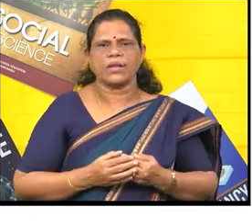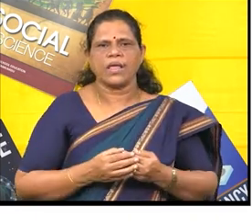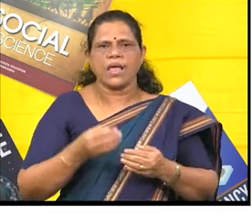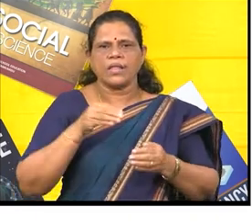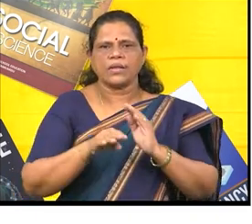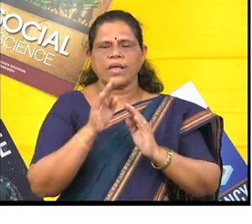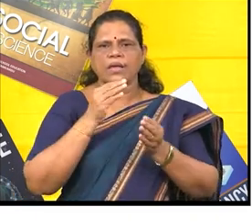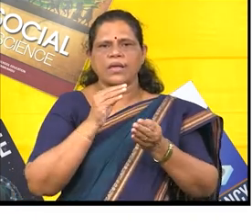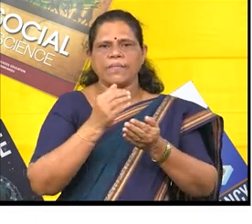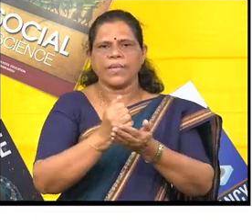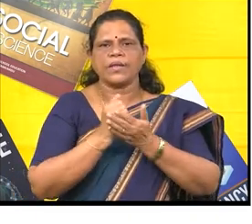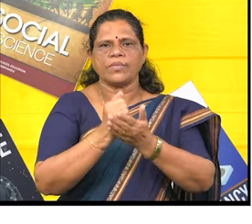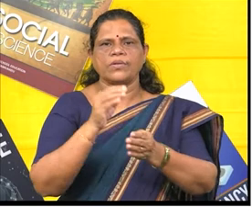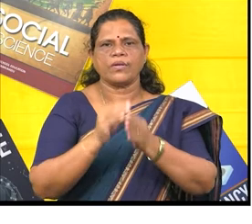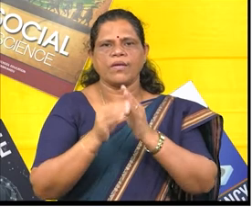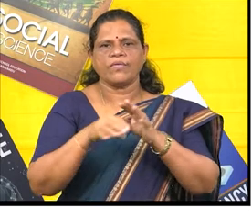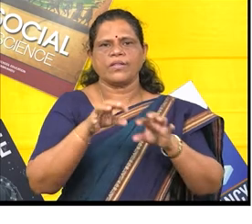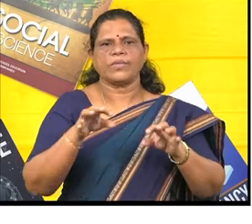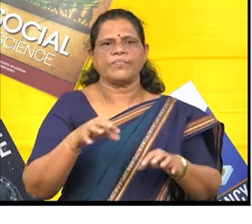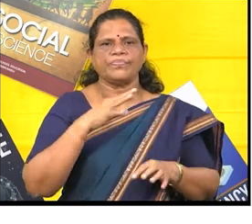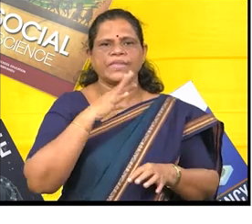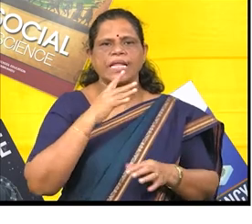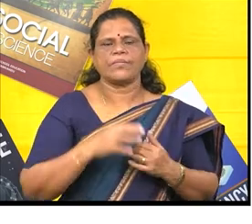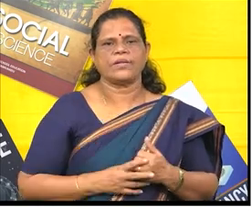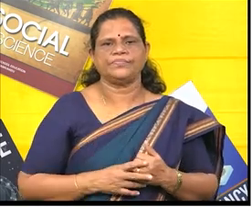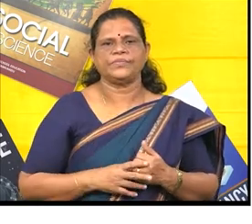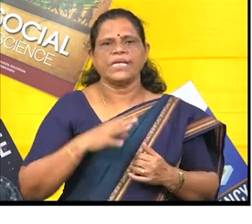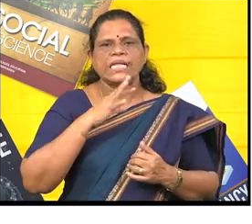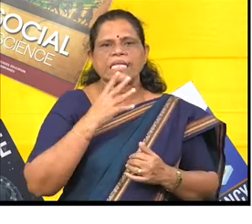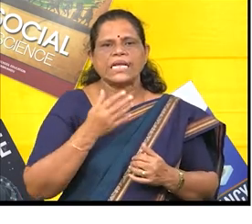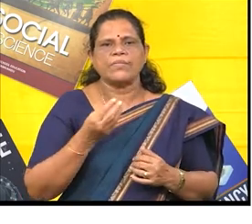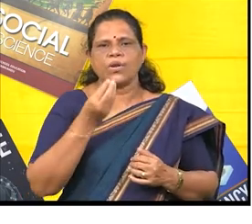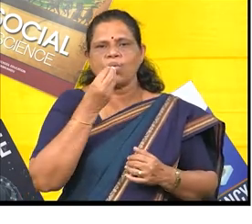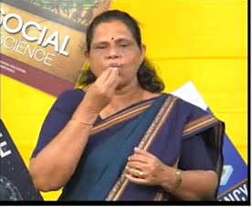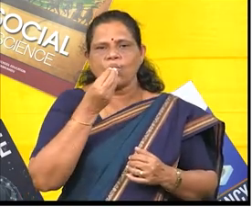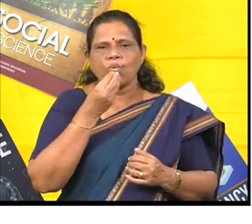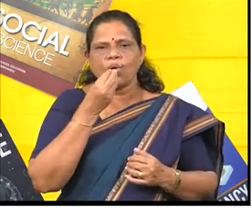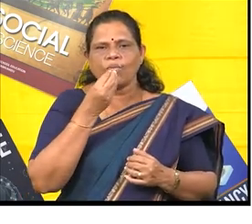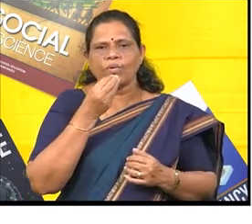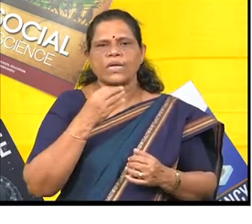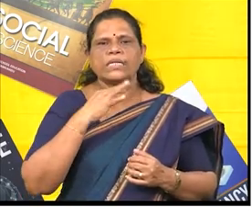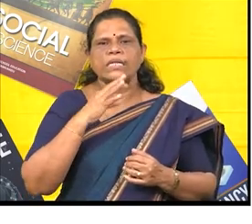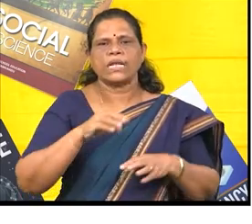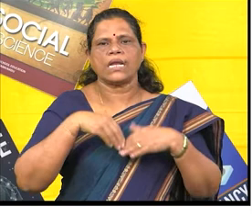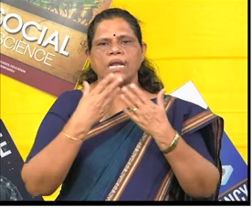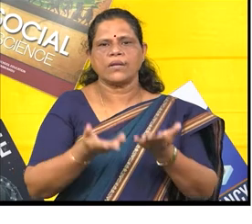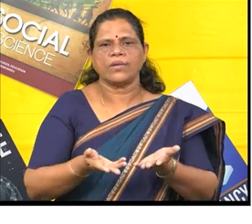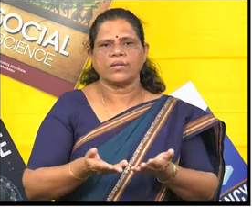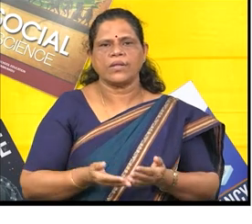பயன்படுத்தக்கூடிய இந்த வேதிப்பொருட்கள் தான் உணவு பதப்படுத்திகள்னு சொல்லுவோம். அடுத்தது நிறமிகள். நிறமிகள் என்பது உணவிற்கு இனிய நிறங்களை தரக்கூடியவை.